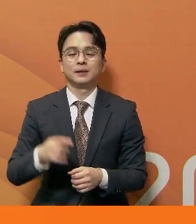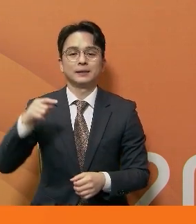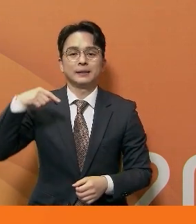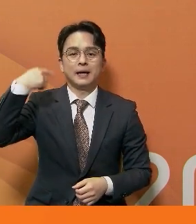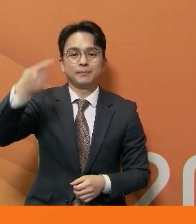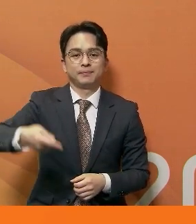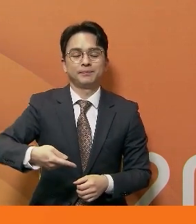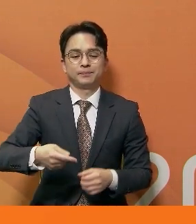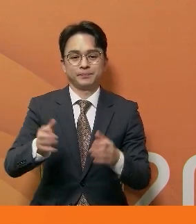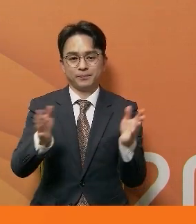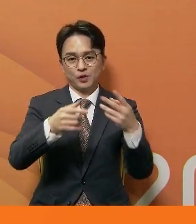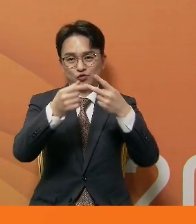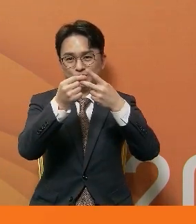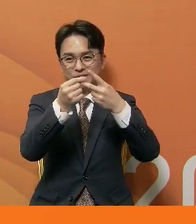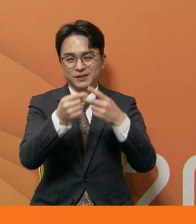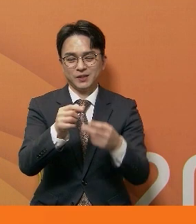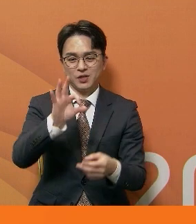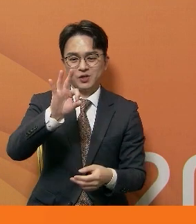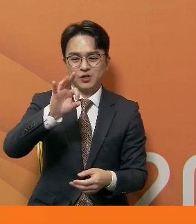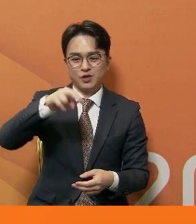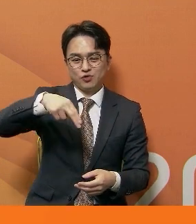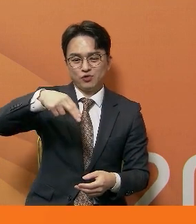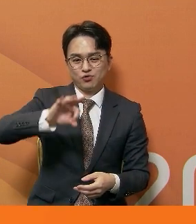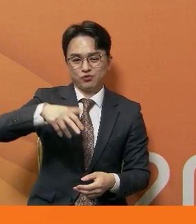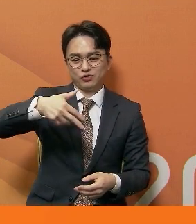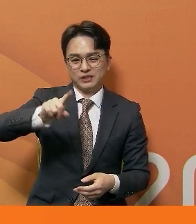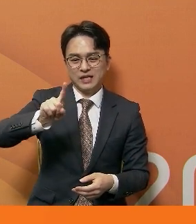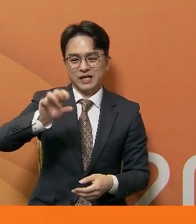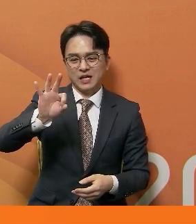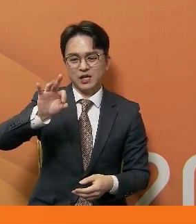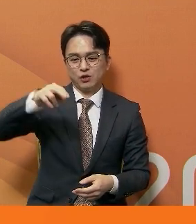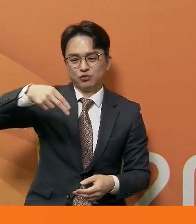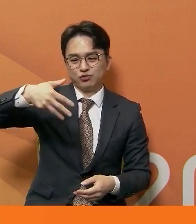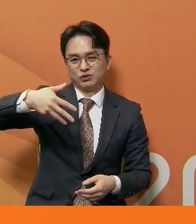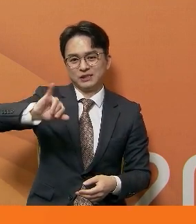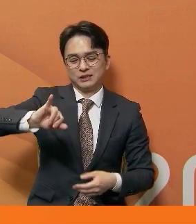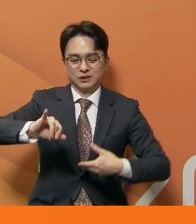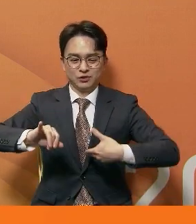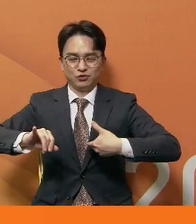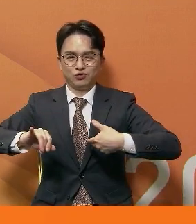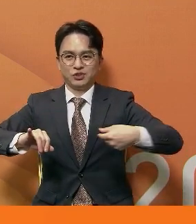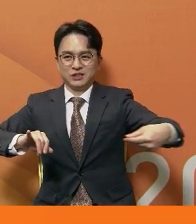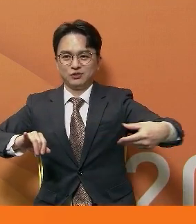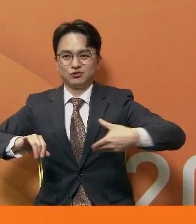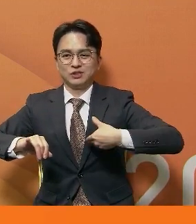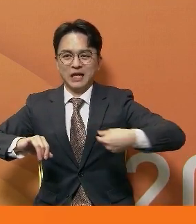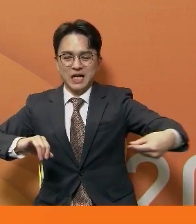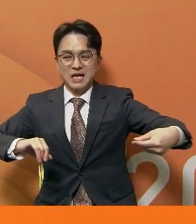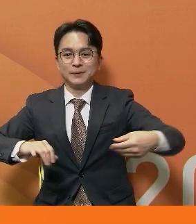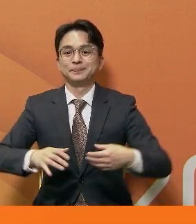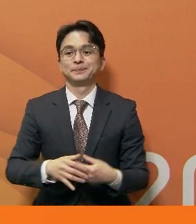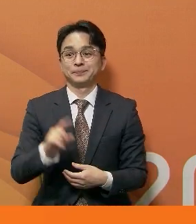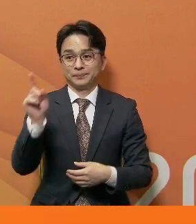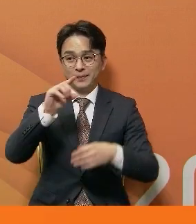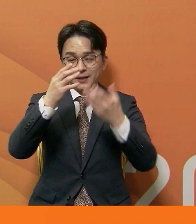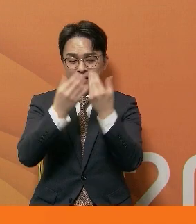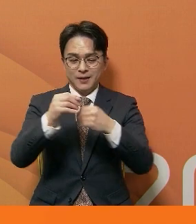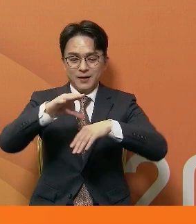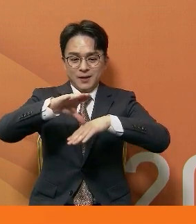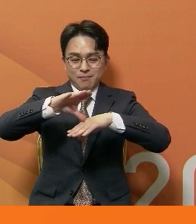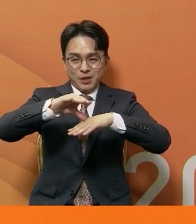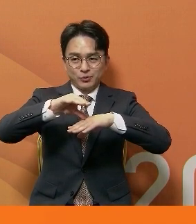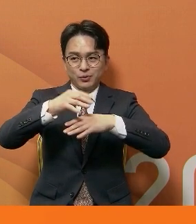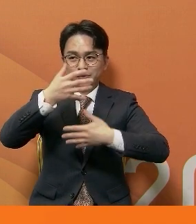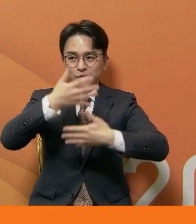다음은 융자 위치 지원에 대해서 설명을 드리도록 하겠습니다 융자 위치 지원과 같은 경우에는 그 방송 영상 융자